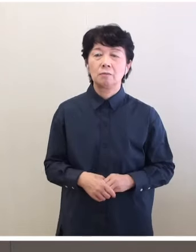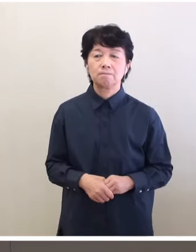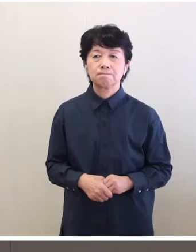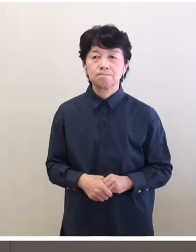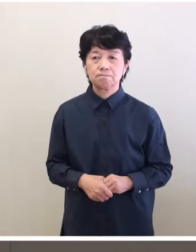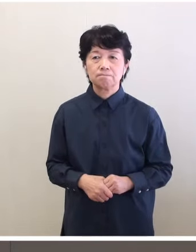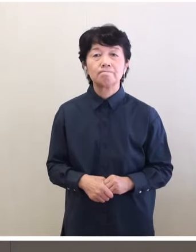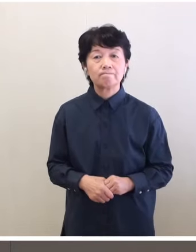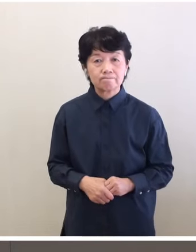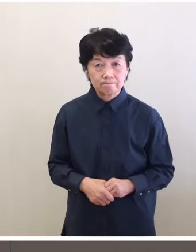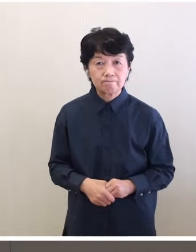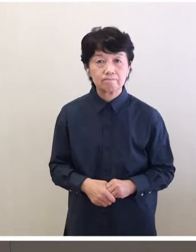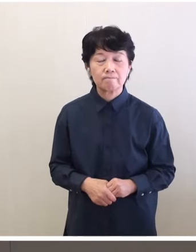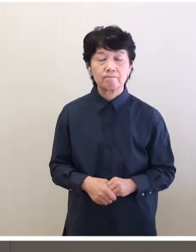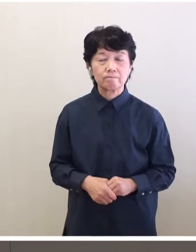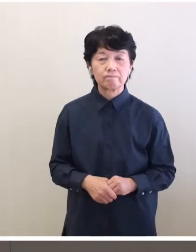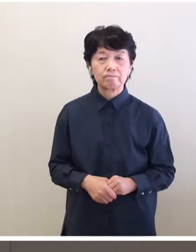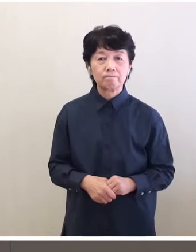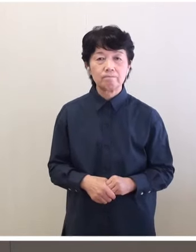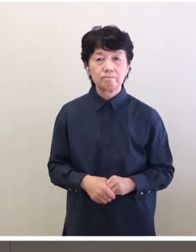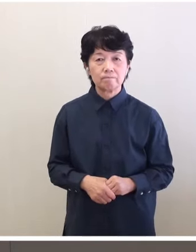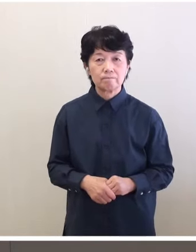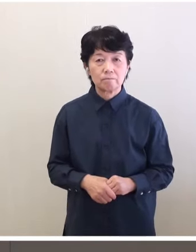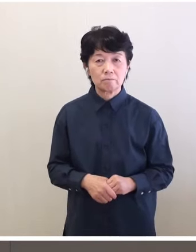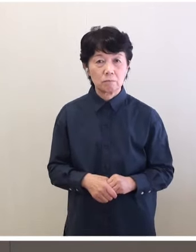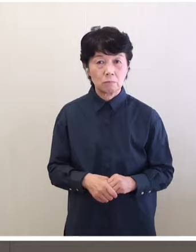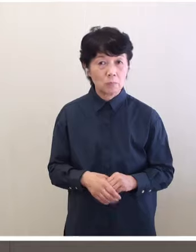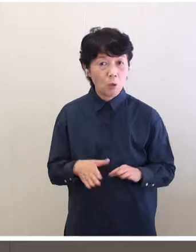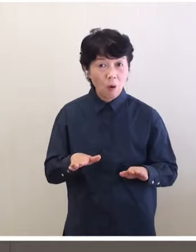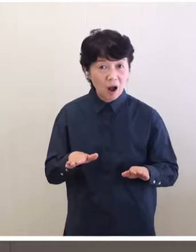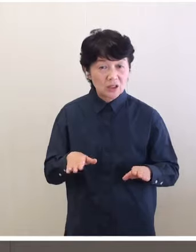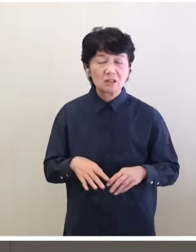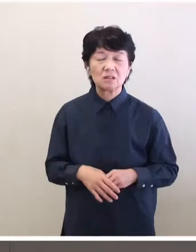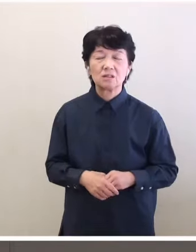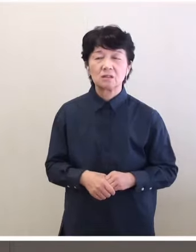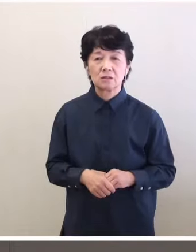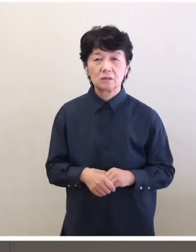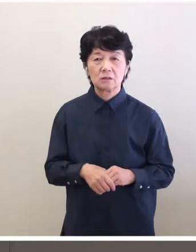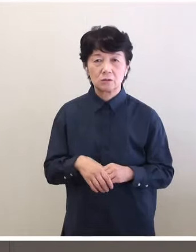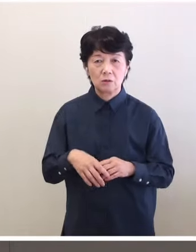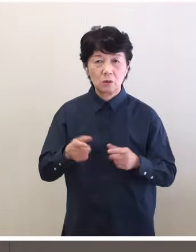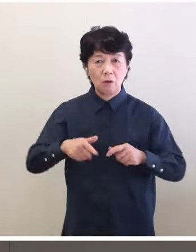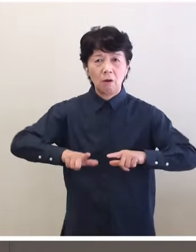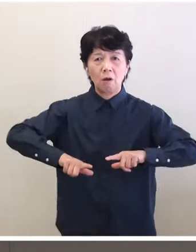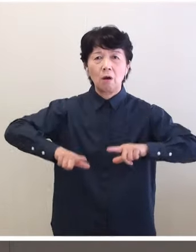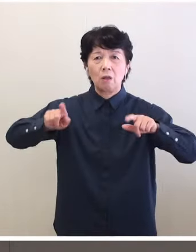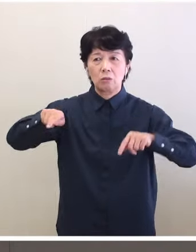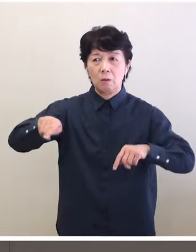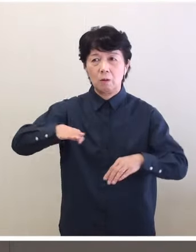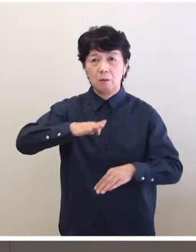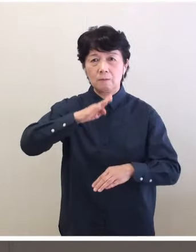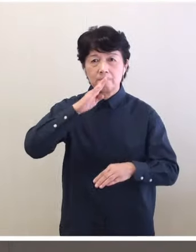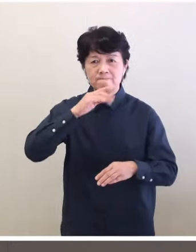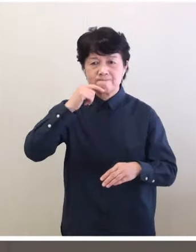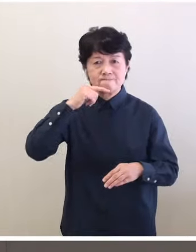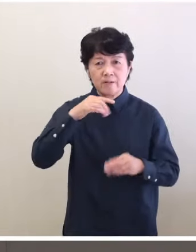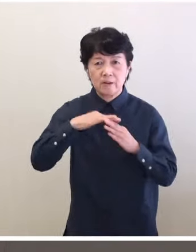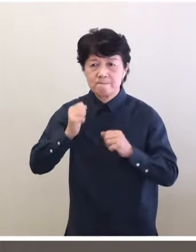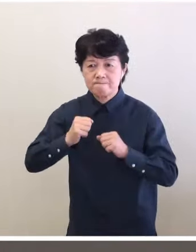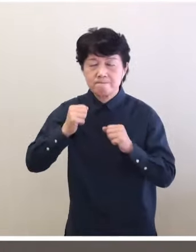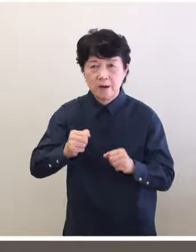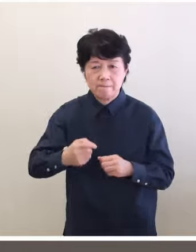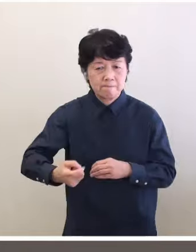。でこういう中でですね、今回この関東圏でこういう強盗